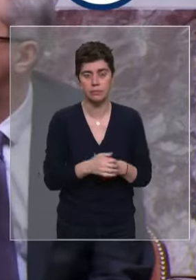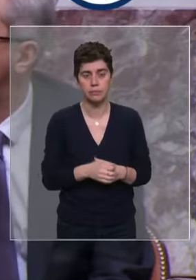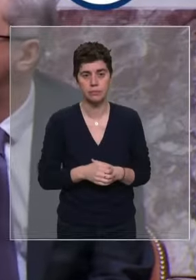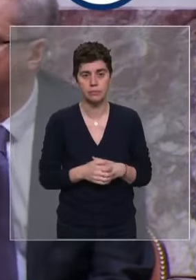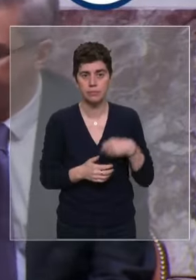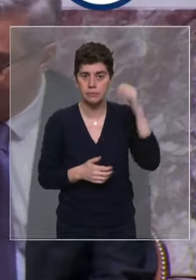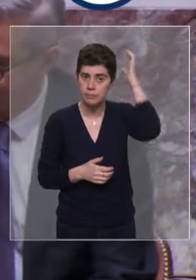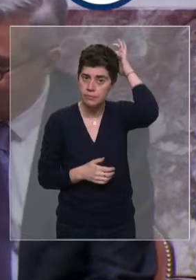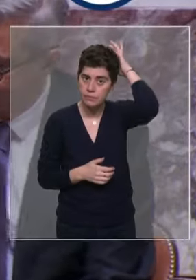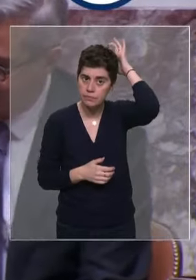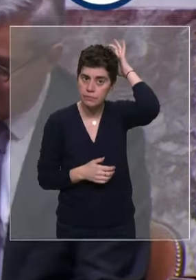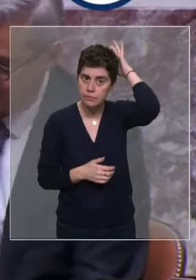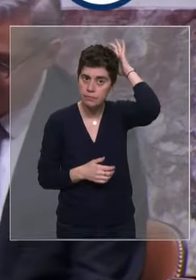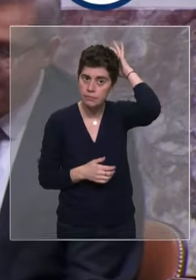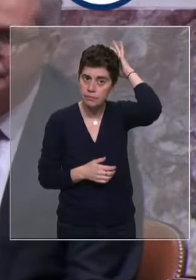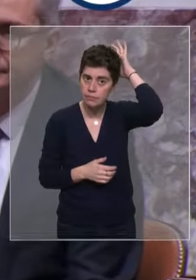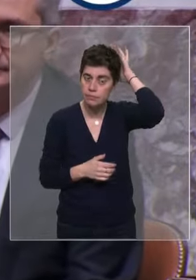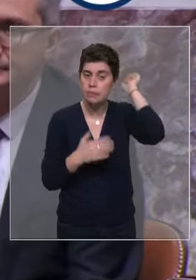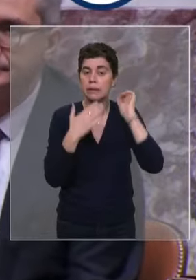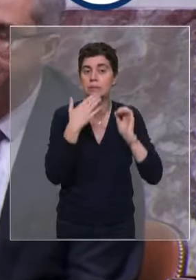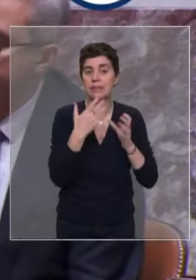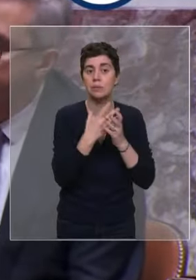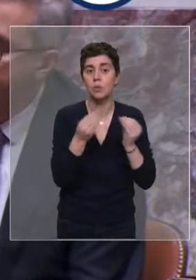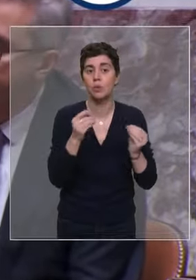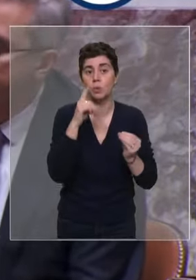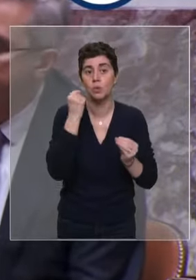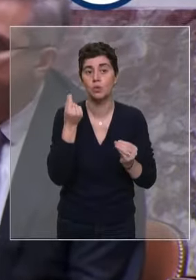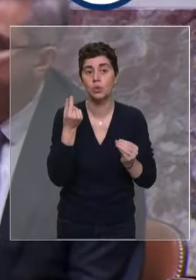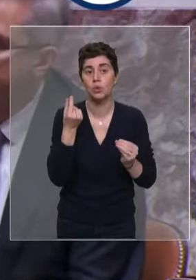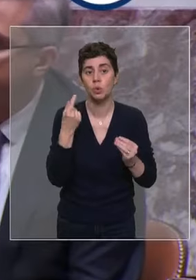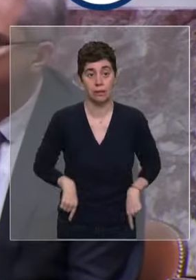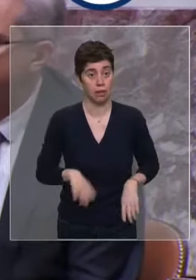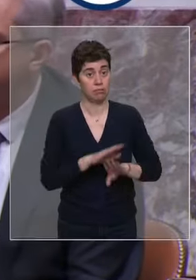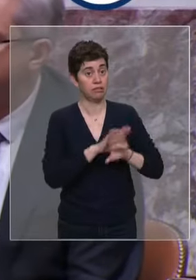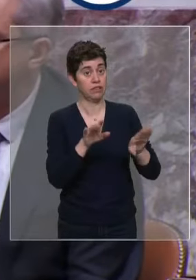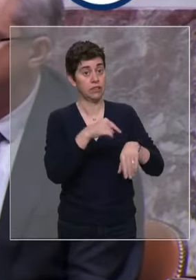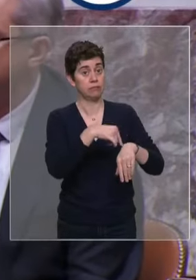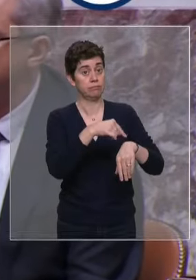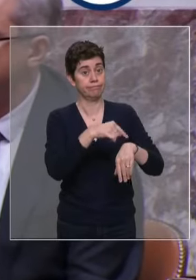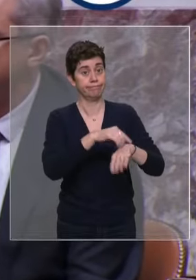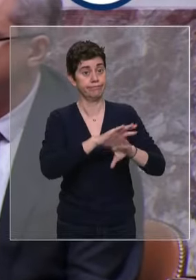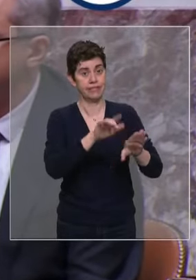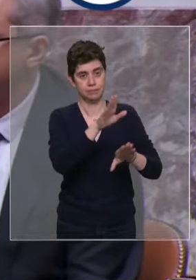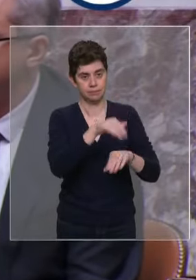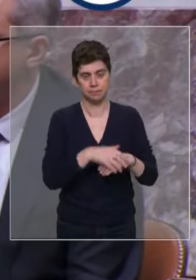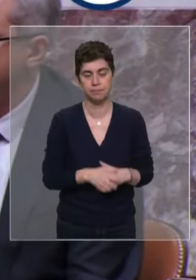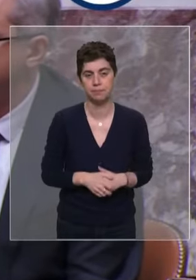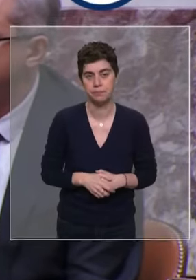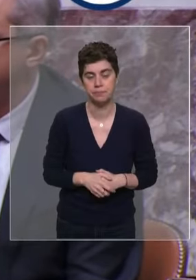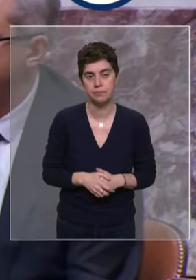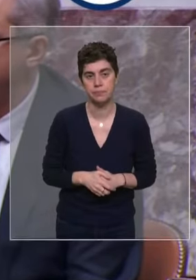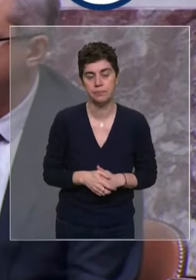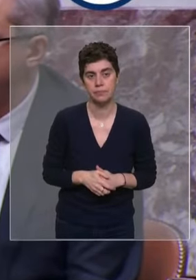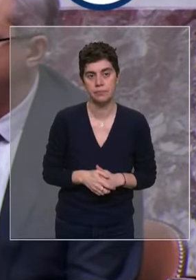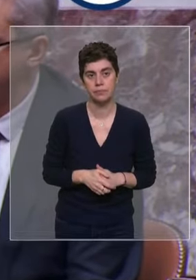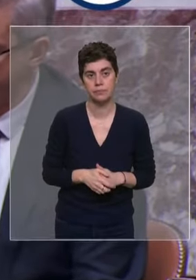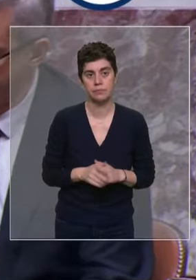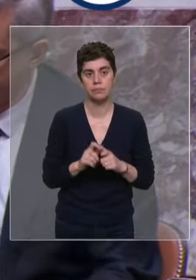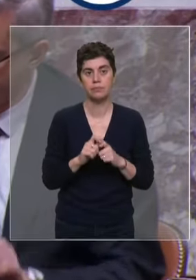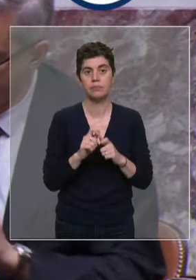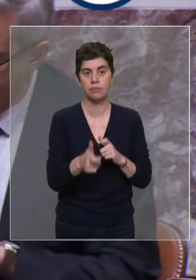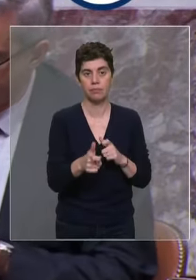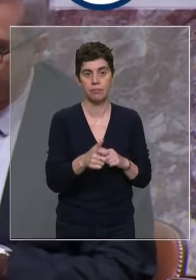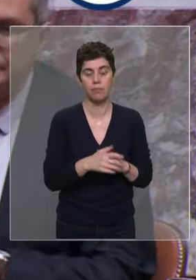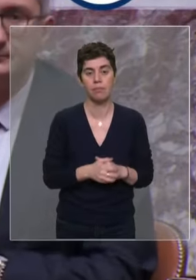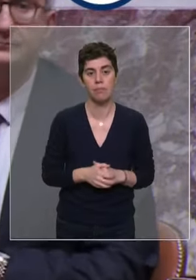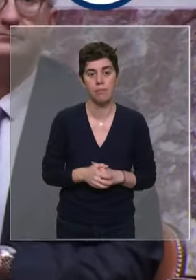Merci beaucoup, monsieur le ministre. Vous n'avez plus de temps du tout, ma chère collègue. La parole est à madame Éléonore Carrois